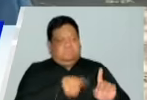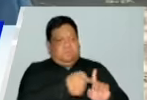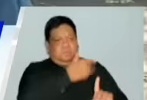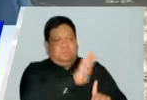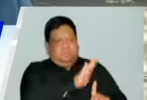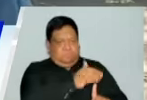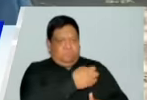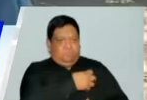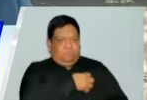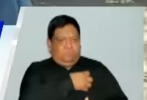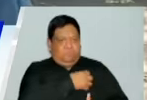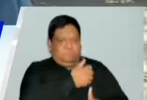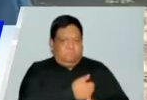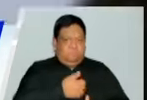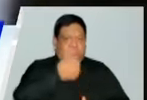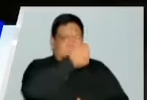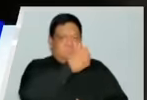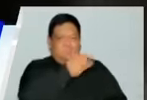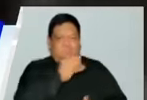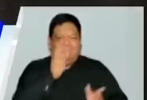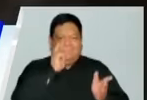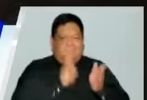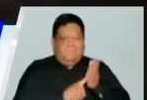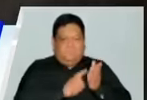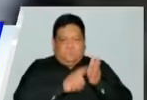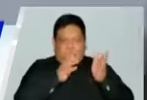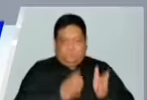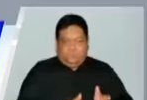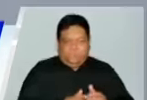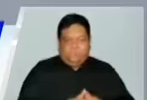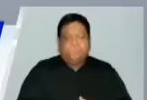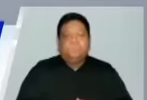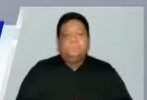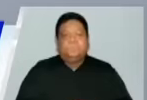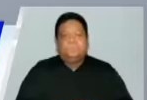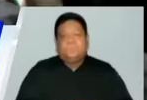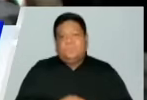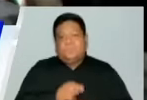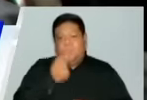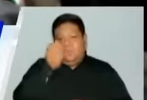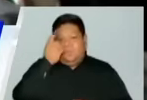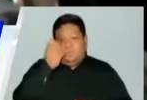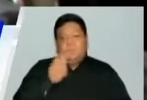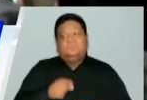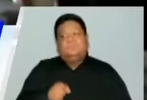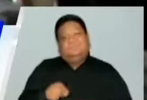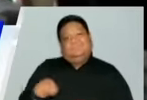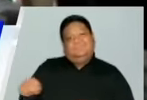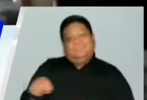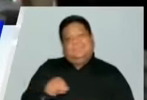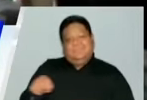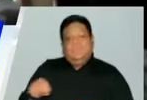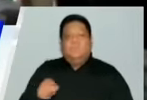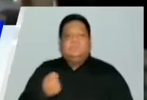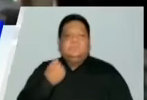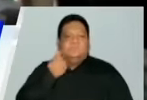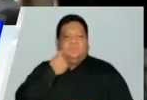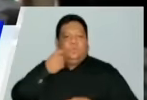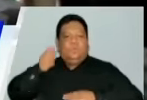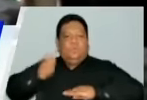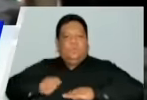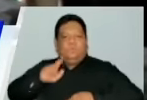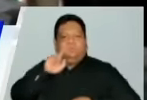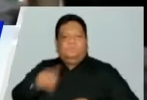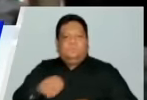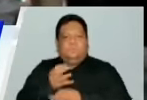kaso. Ayon yan sa Calabarzon Police, bago nito'y pinalaya sina Castro at mga kasama ng korte dahil sa mga question sa